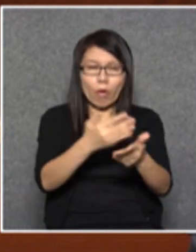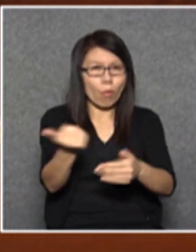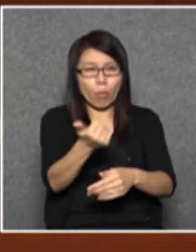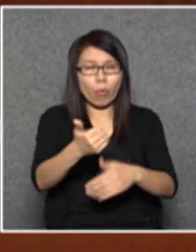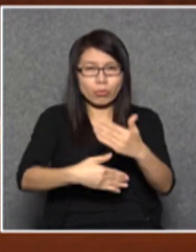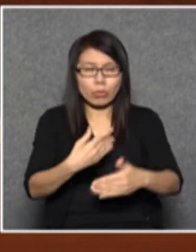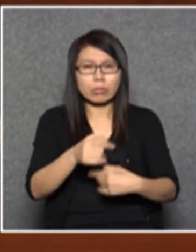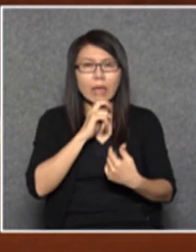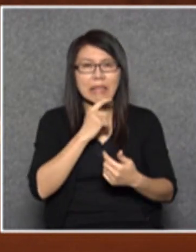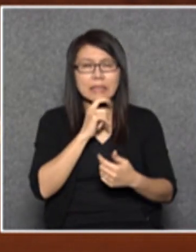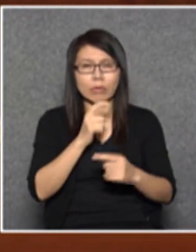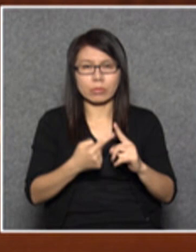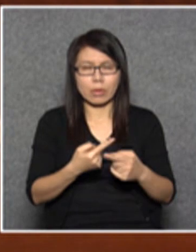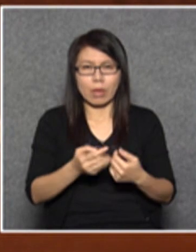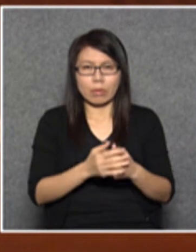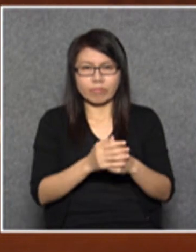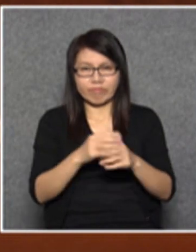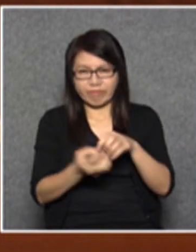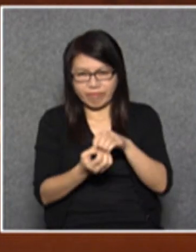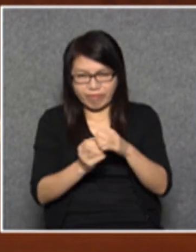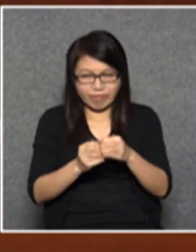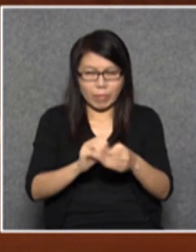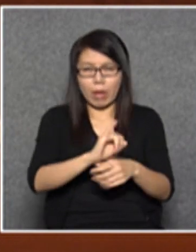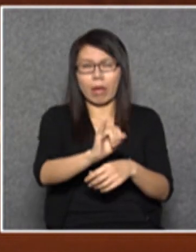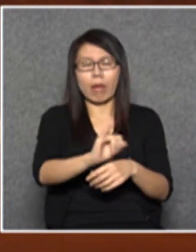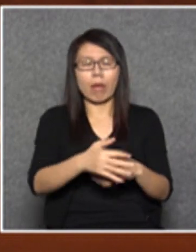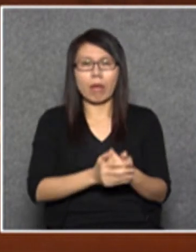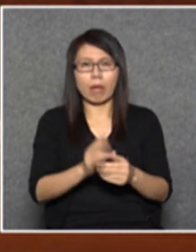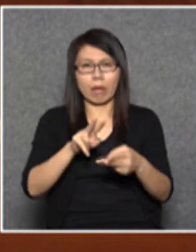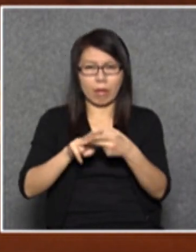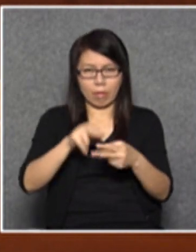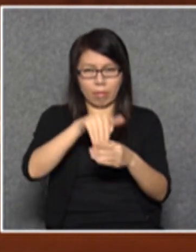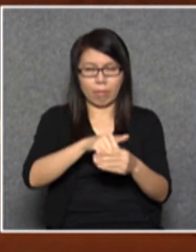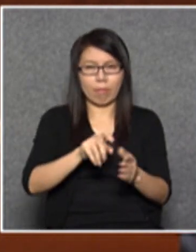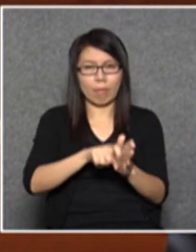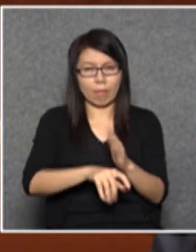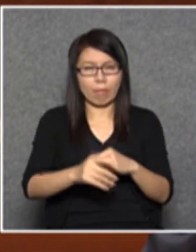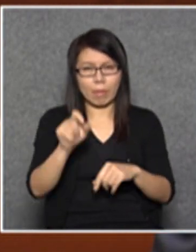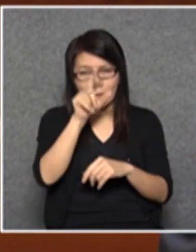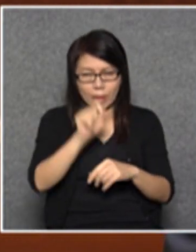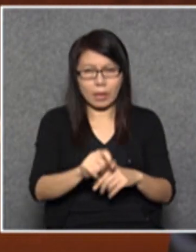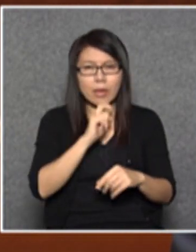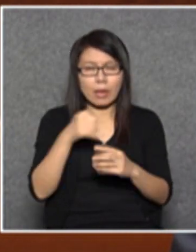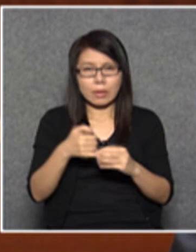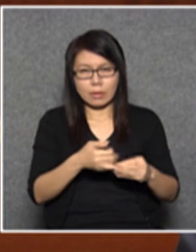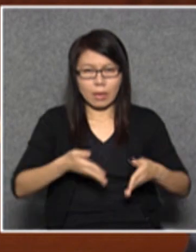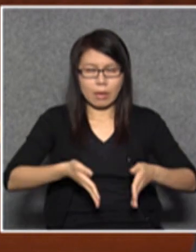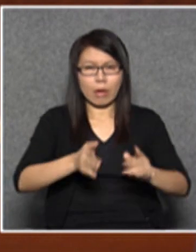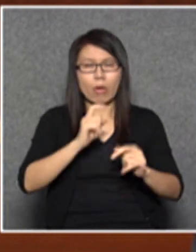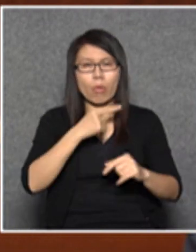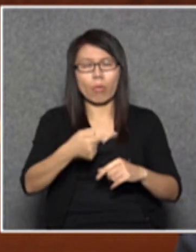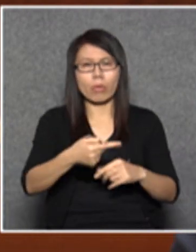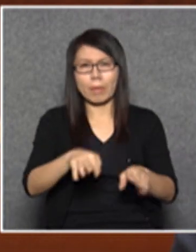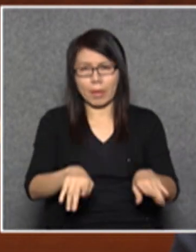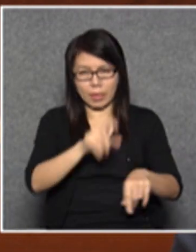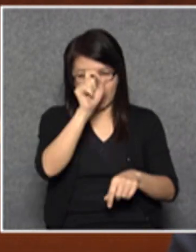香港社會都唔好。亞投行呢個問題同埋相關嘅一帶一路嚇，我哋十分